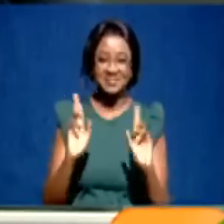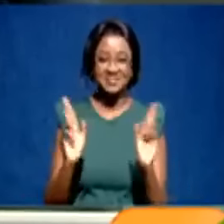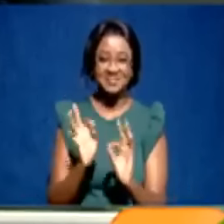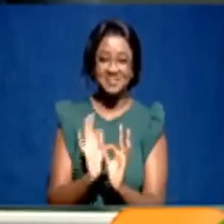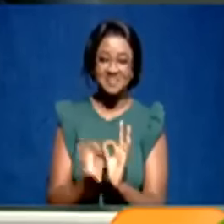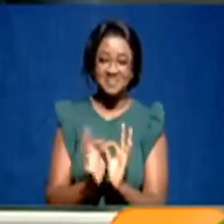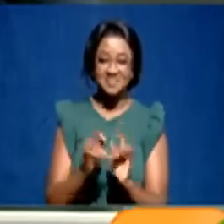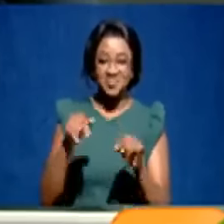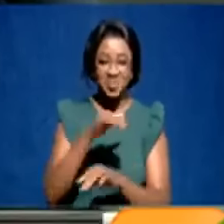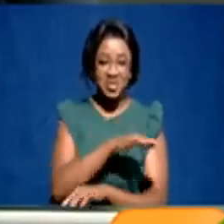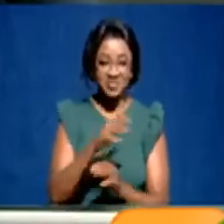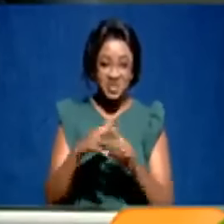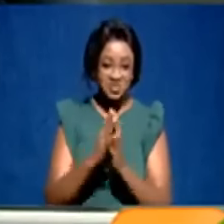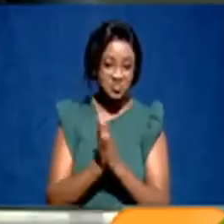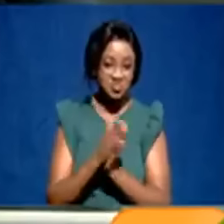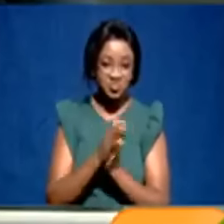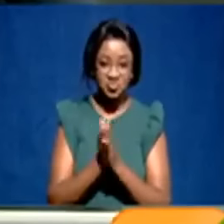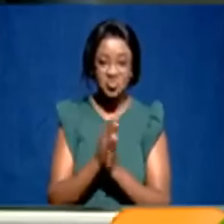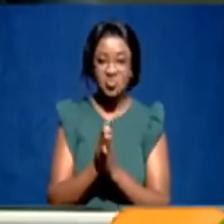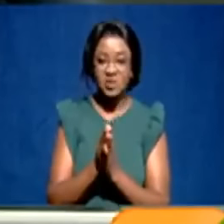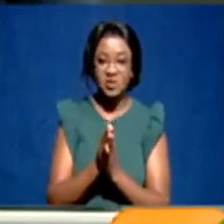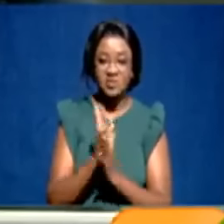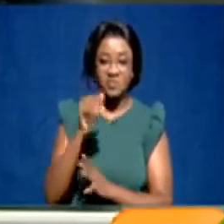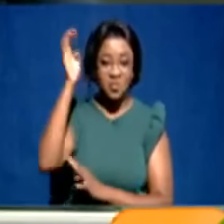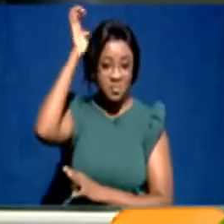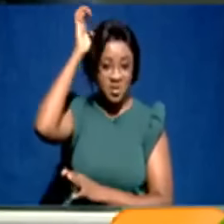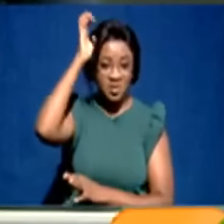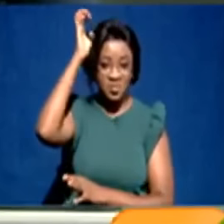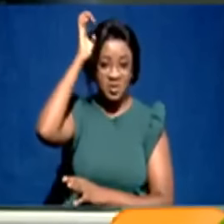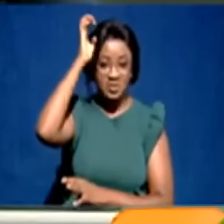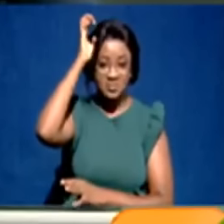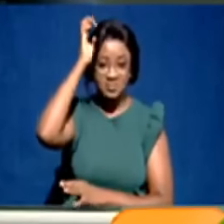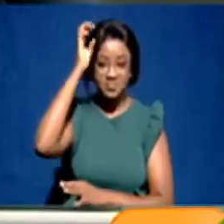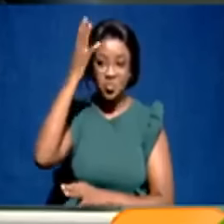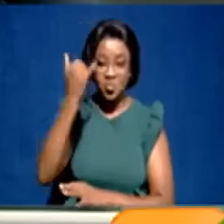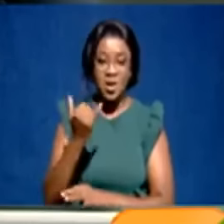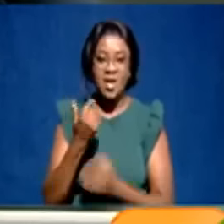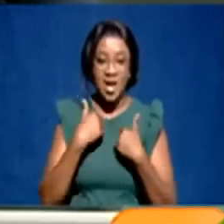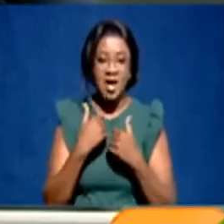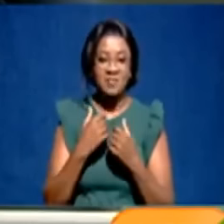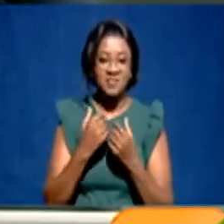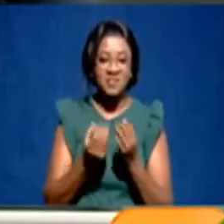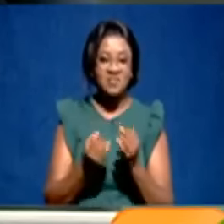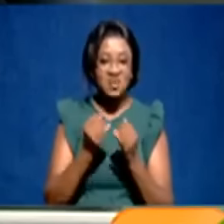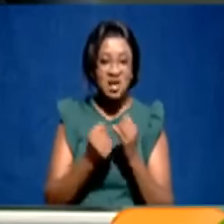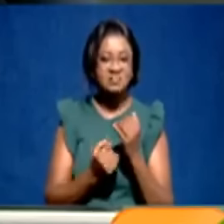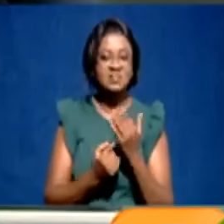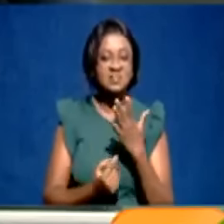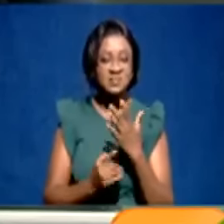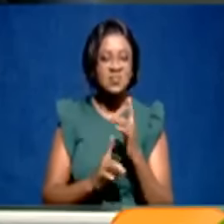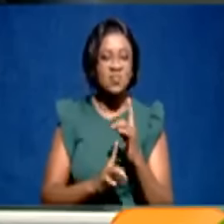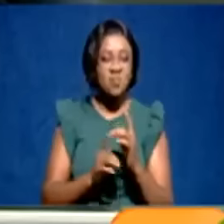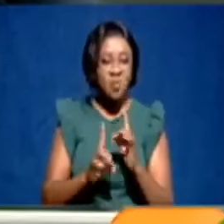Na mtazamaji, jioni ya leo tunaanza na taarifa zetu kutoka Eldoret, ambako sasa mbinu mpya ya kulaghai watu mashamba